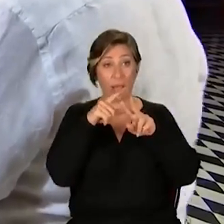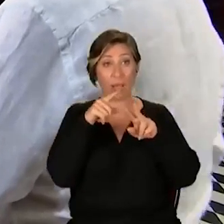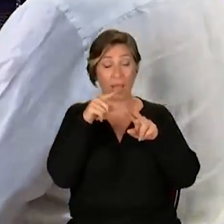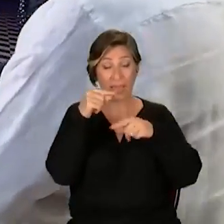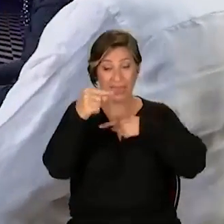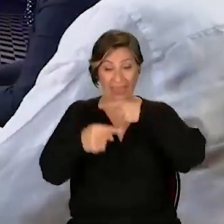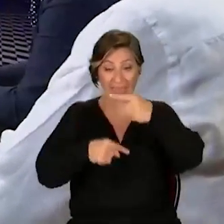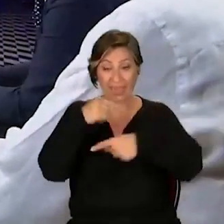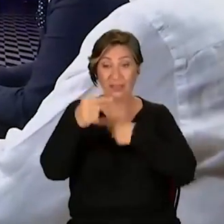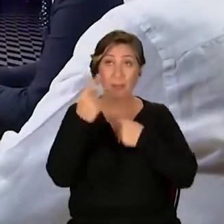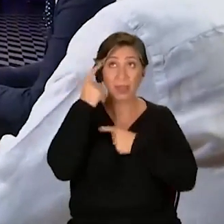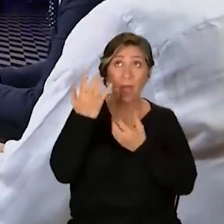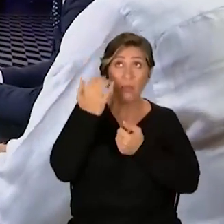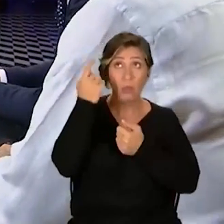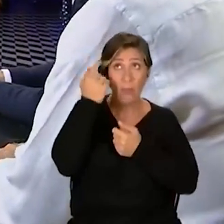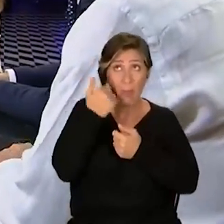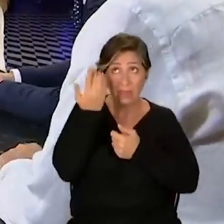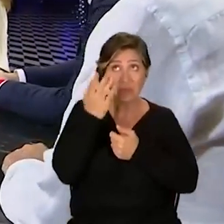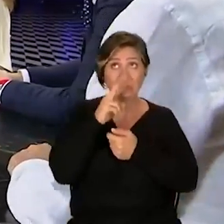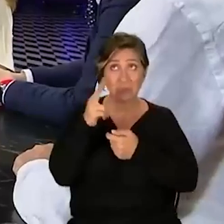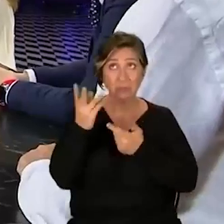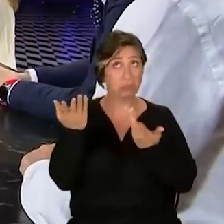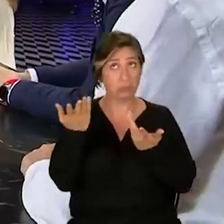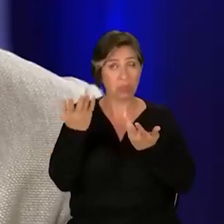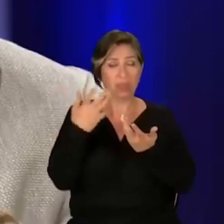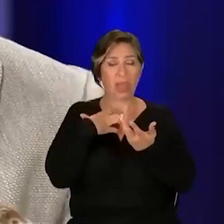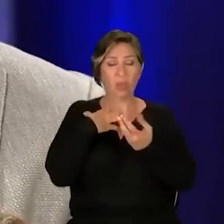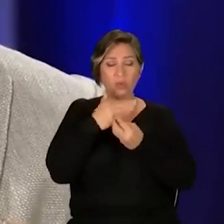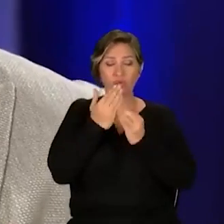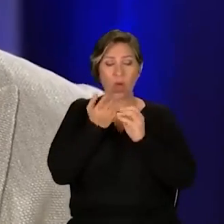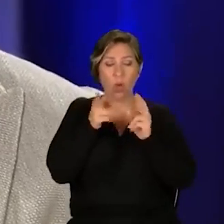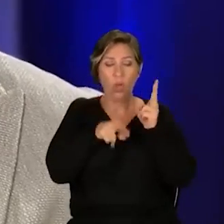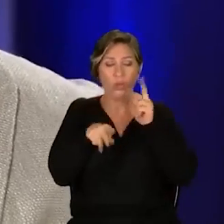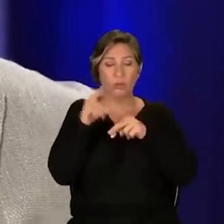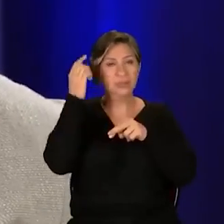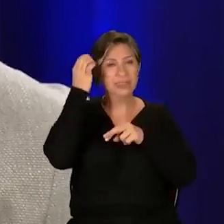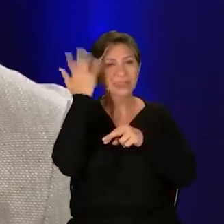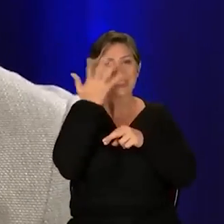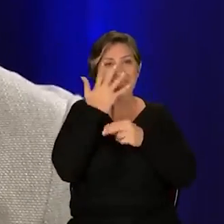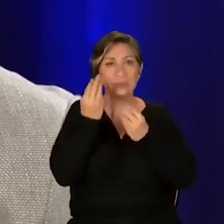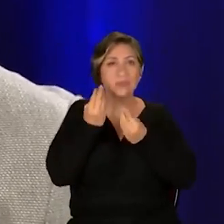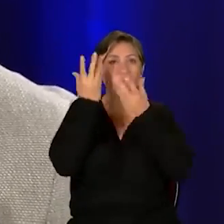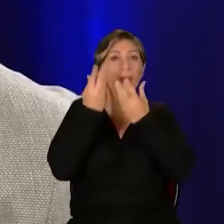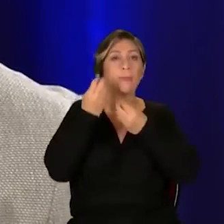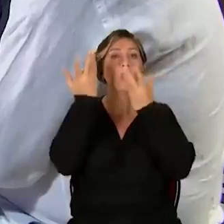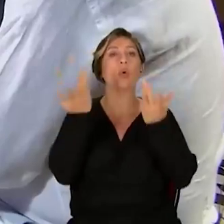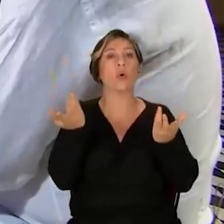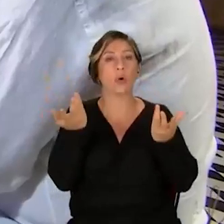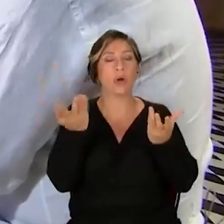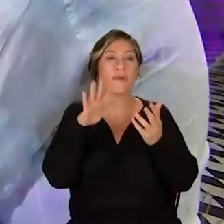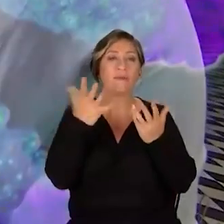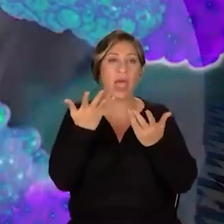artık yani. Genetik bilgiyi almıyor. Genetik bilgiyi almadığı zaman da hücre kendini öldürüyor. Artık saçın o siyah rengini veremez hale geliyor. Ya